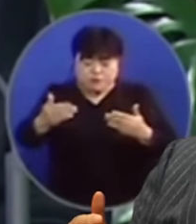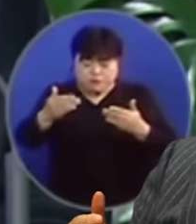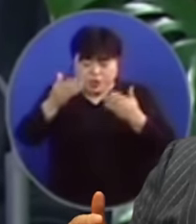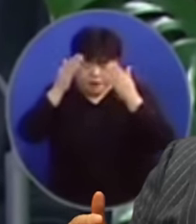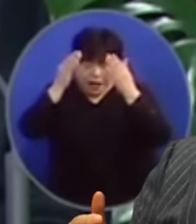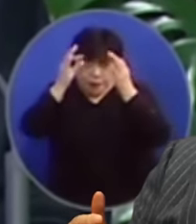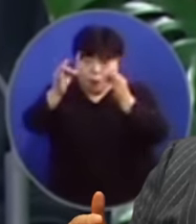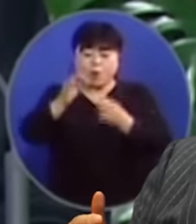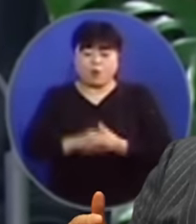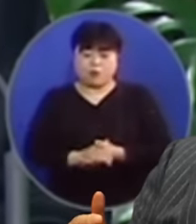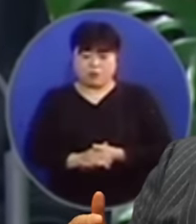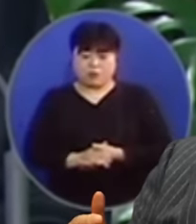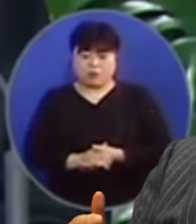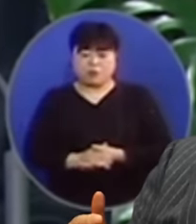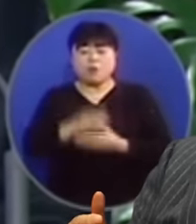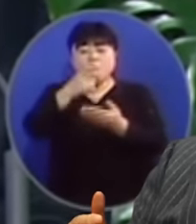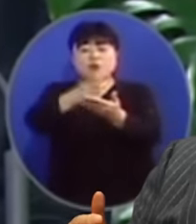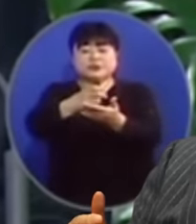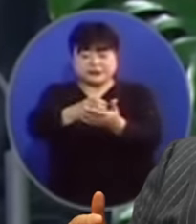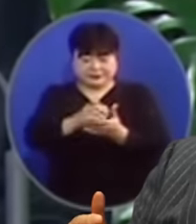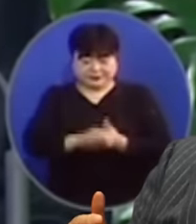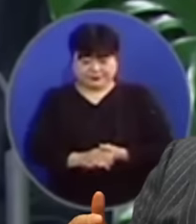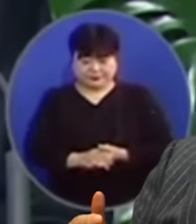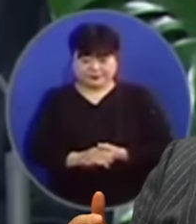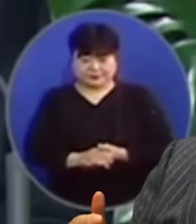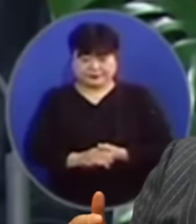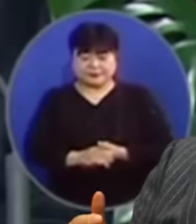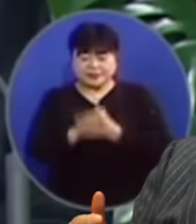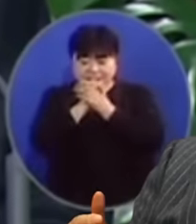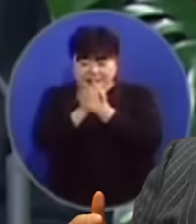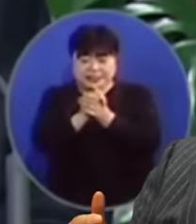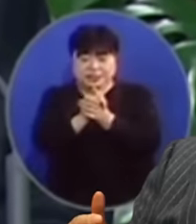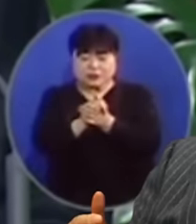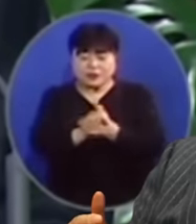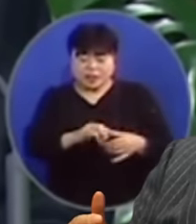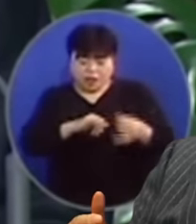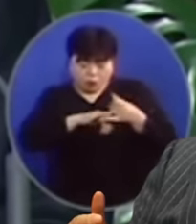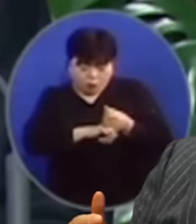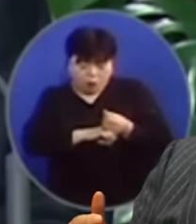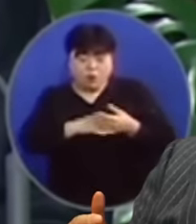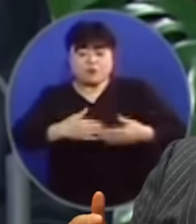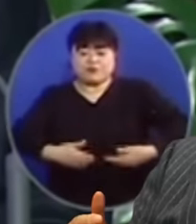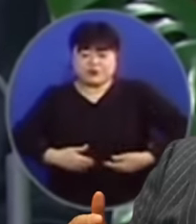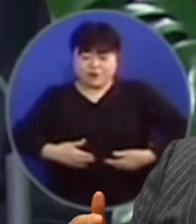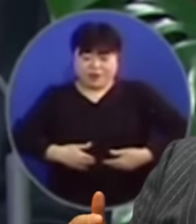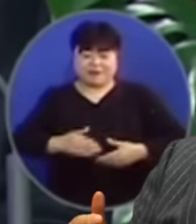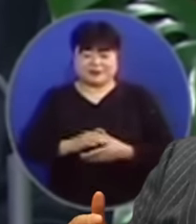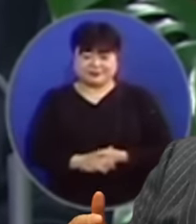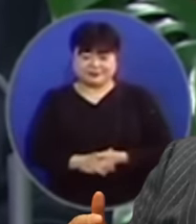되는 것입니다. 바라봄의 법칙은 우리 기도에 절대로 필요한 것입니다.